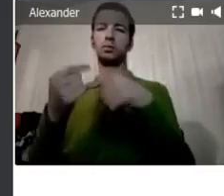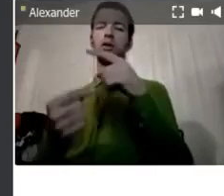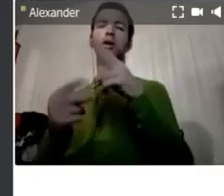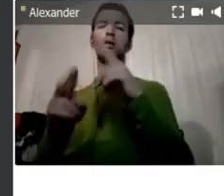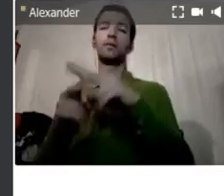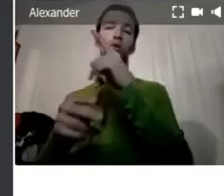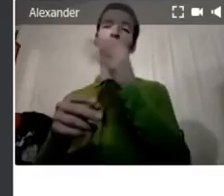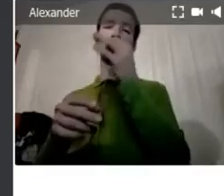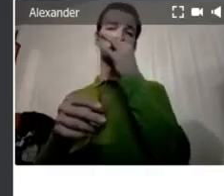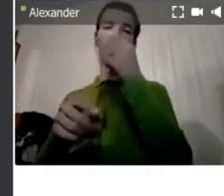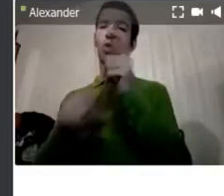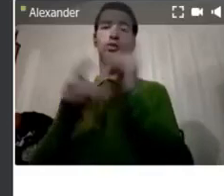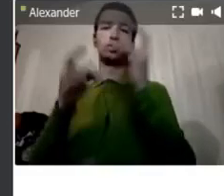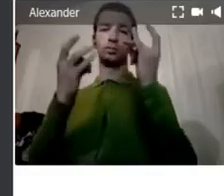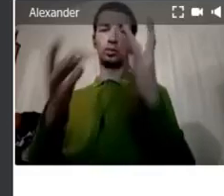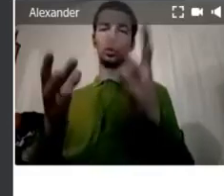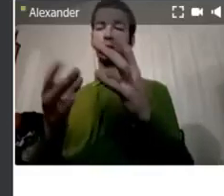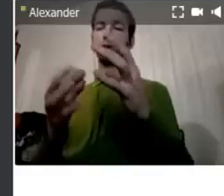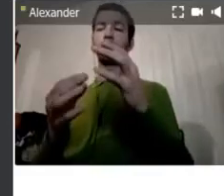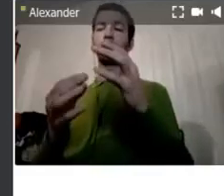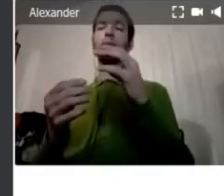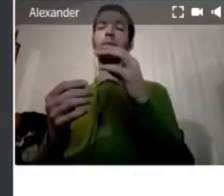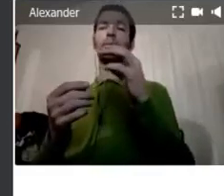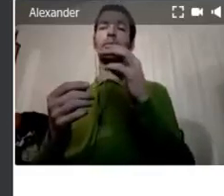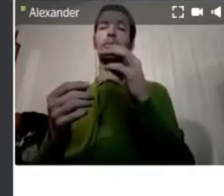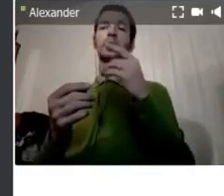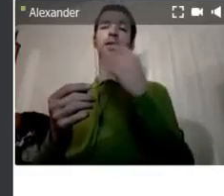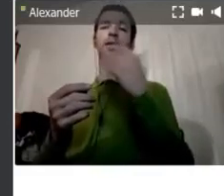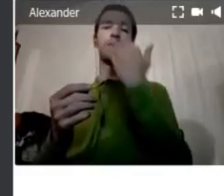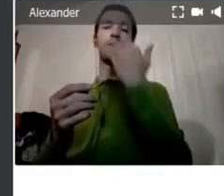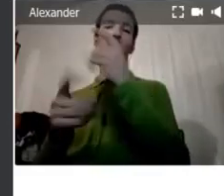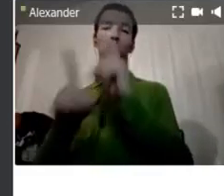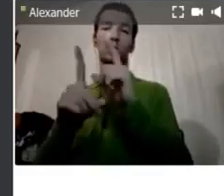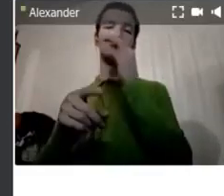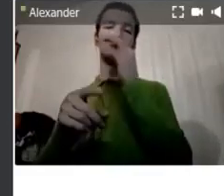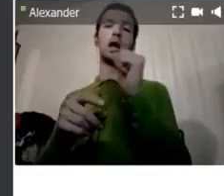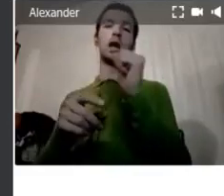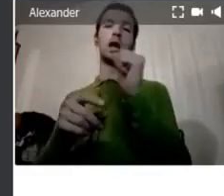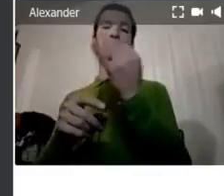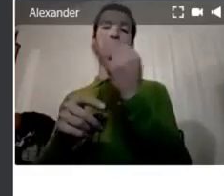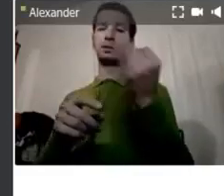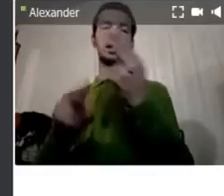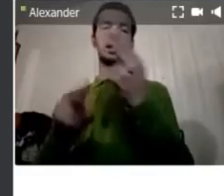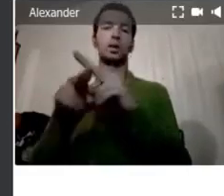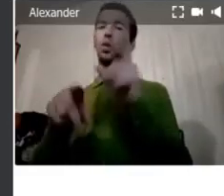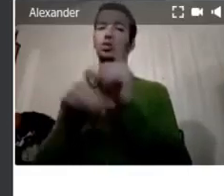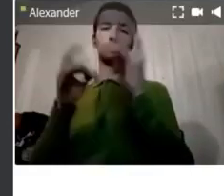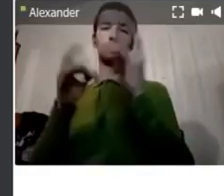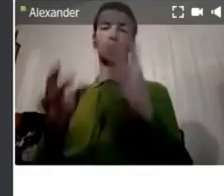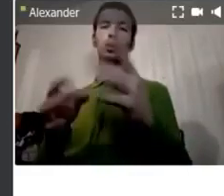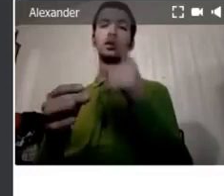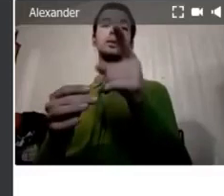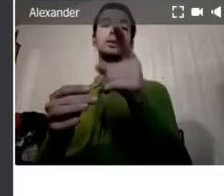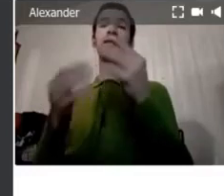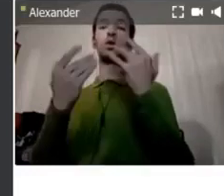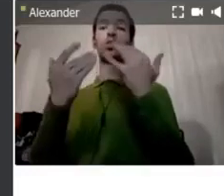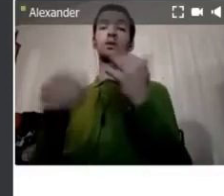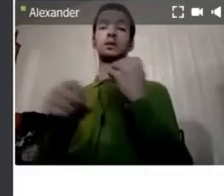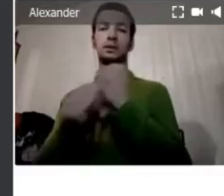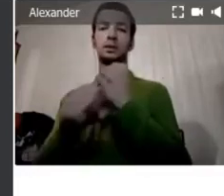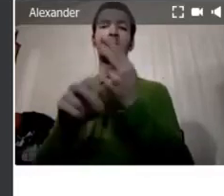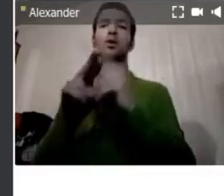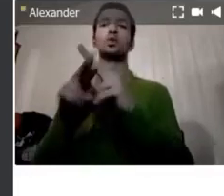цене, которая меньше их действительной стоимости. Стоимости компании, функционирующей под управлением честных и талантливых